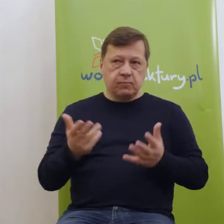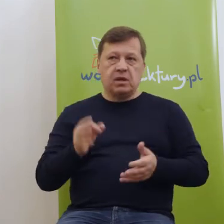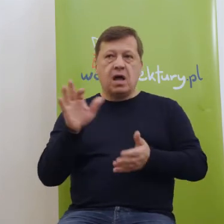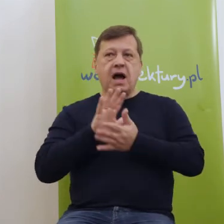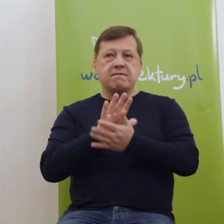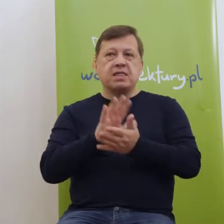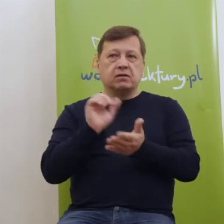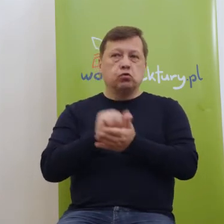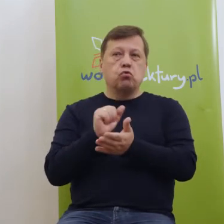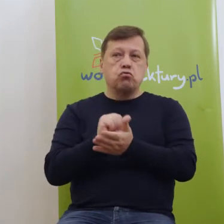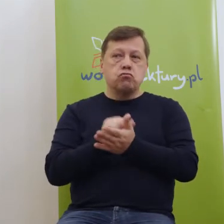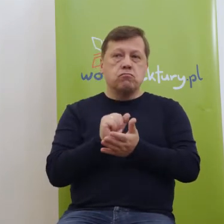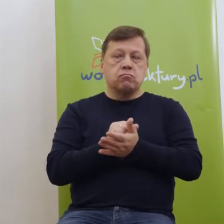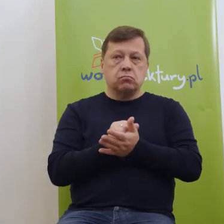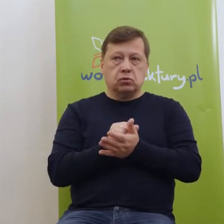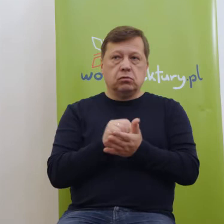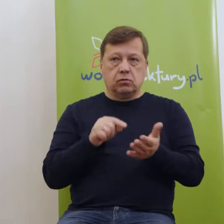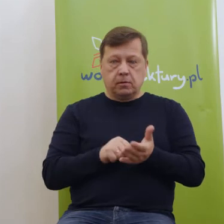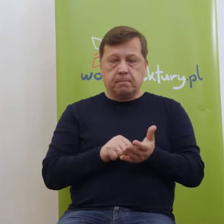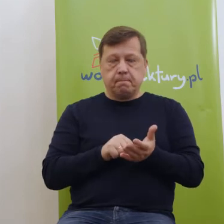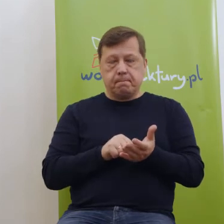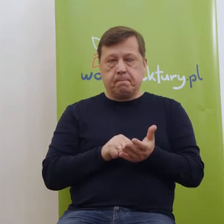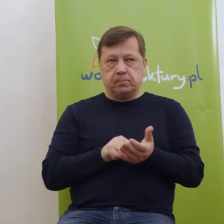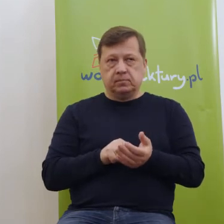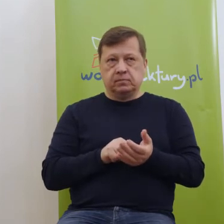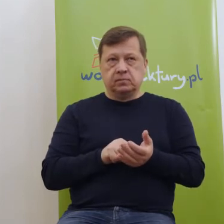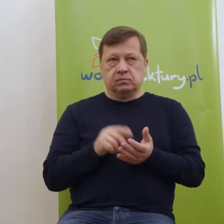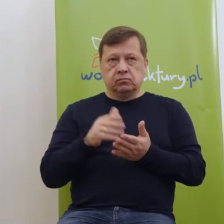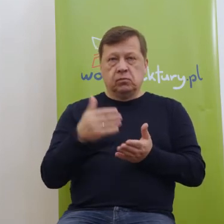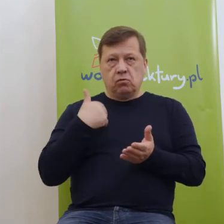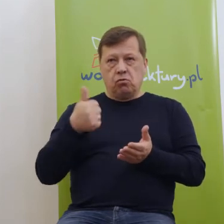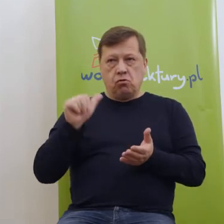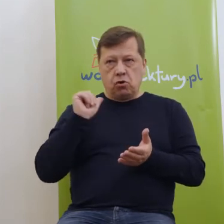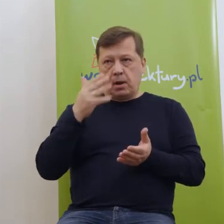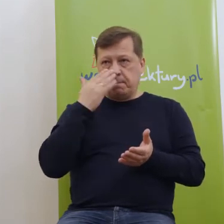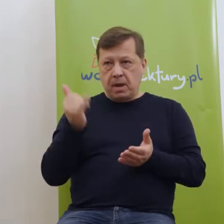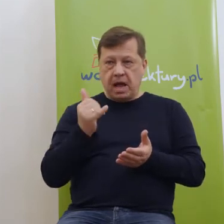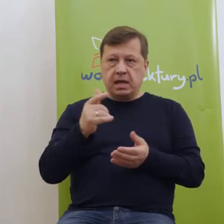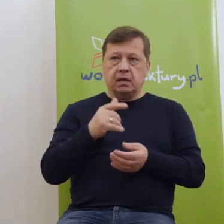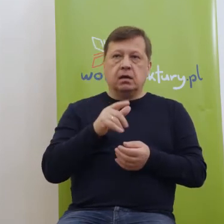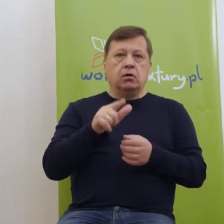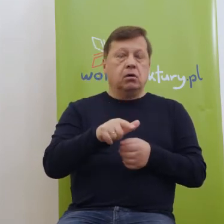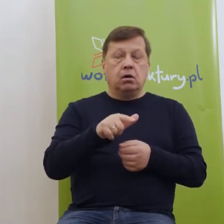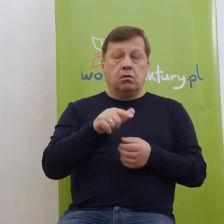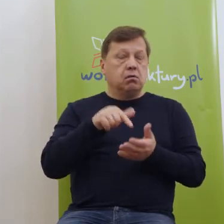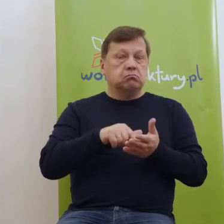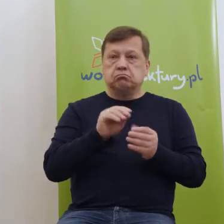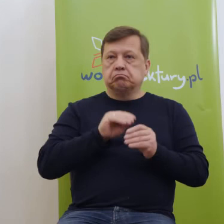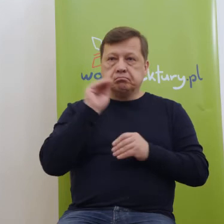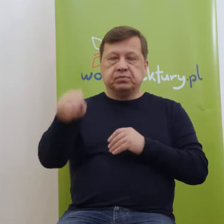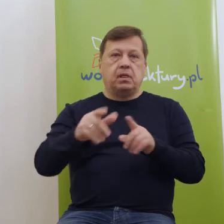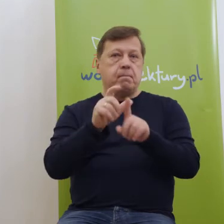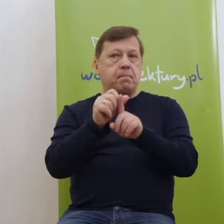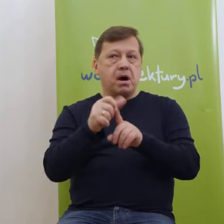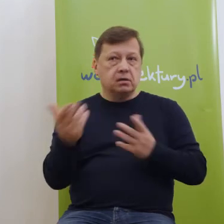plany wydawnicze na przykład z zeszłego roku, z maja czy tam z kwietnia na październik. Dlatego w zeszłym roku w październiku